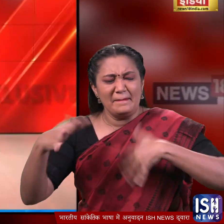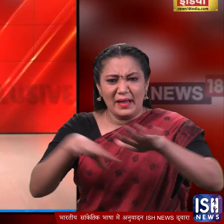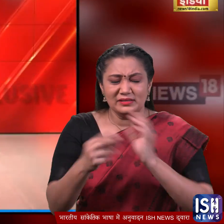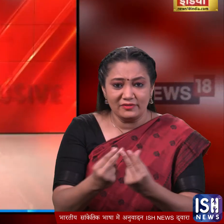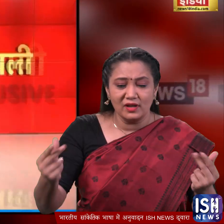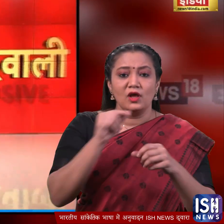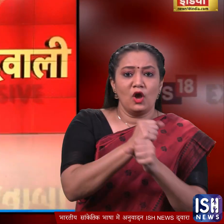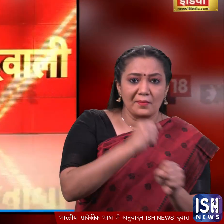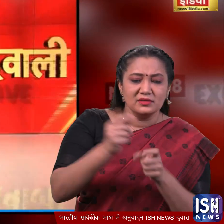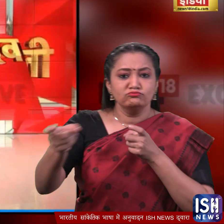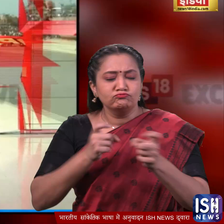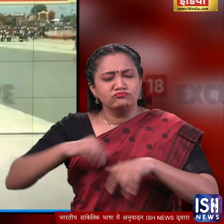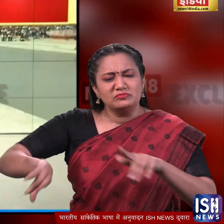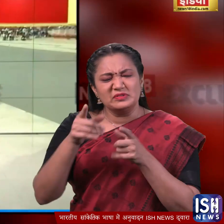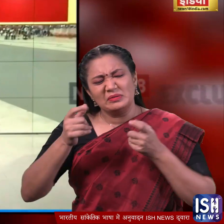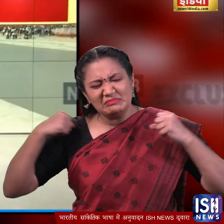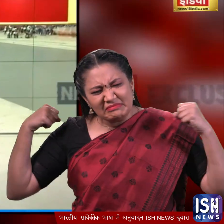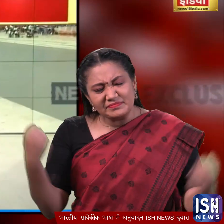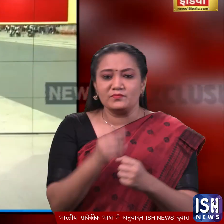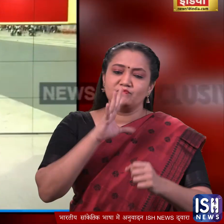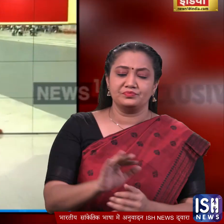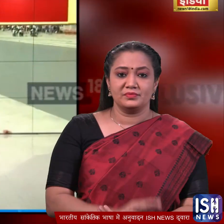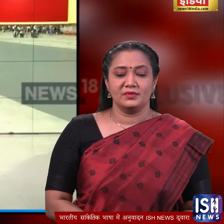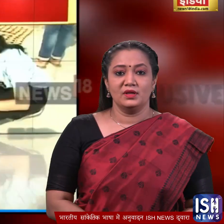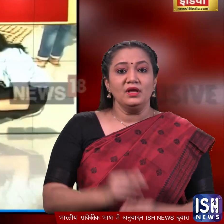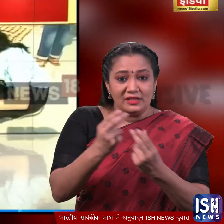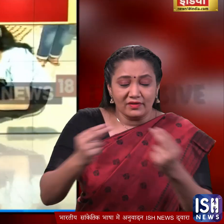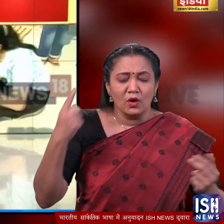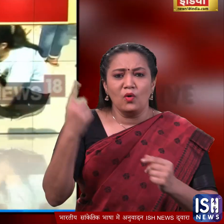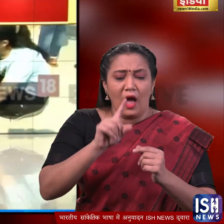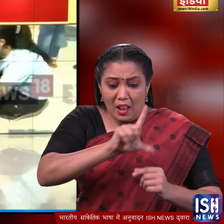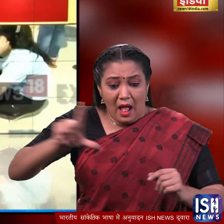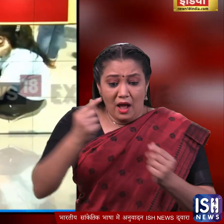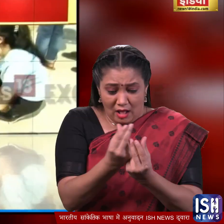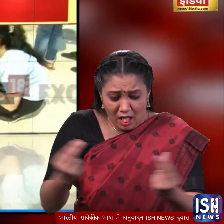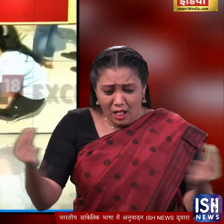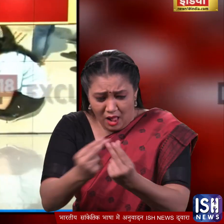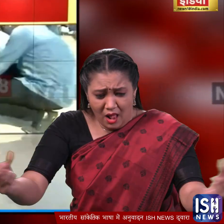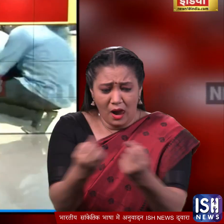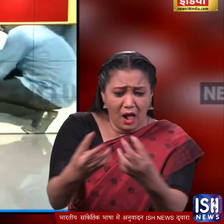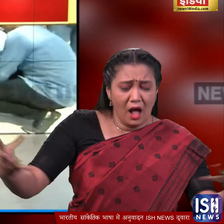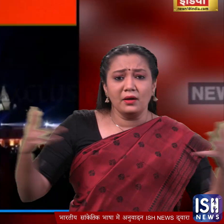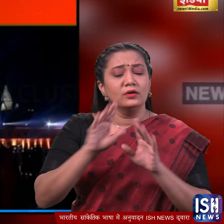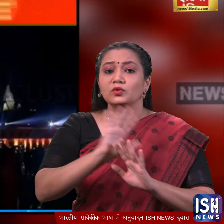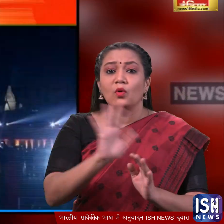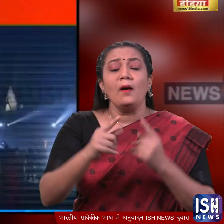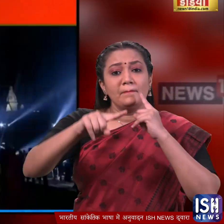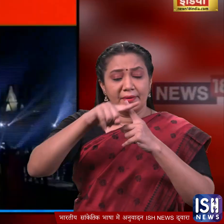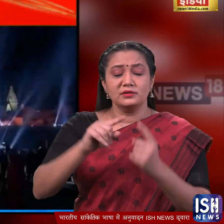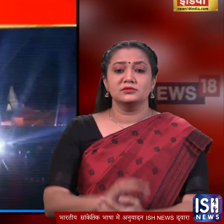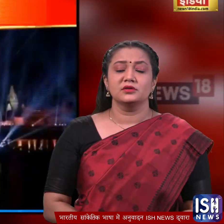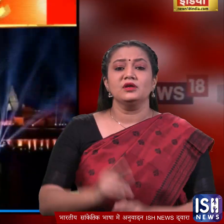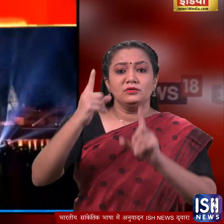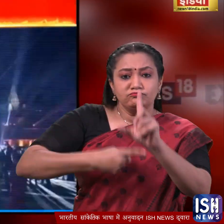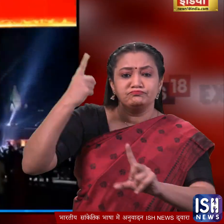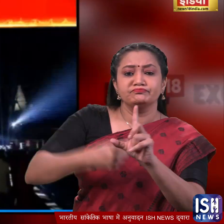में सरकार और प्रशासन ने पूरा जोर लगा दिया, लेकिन दिवाली पर अयोध्या की चमक केवल लाखों दियों की रोशनी से ही नहीं होने वाली,